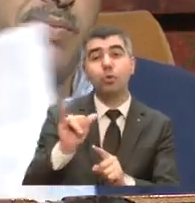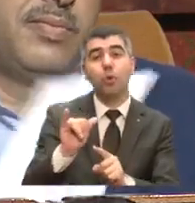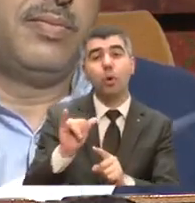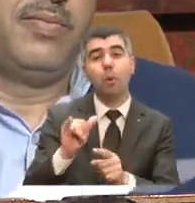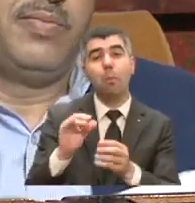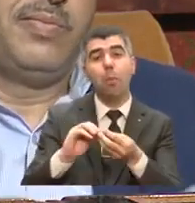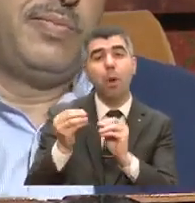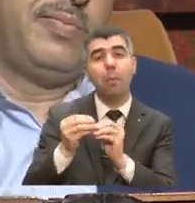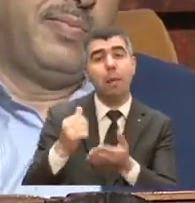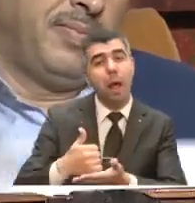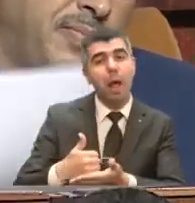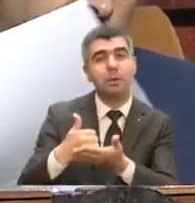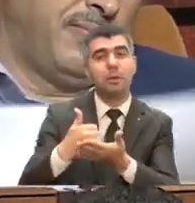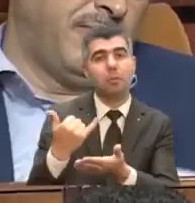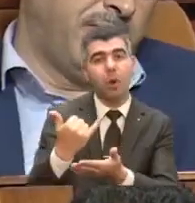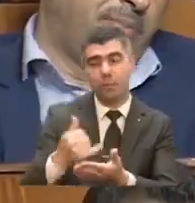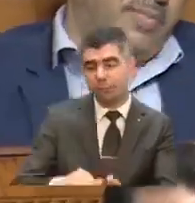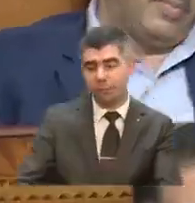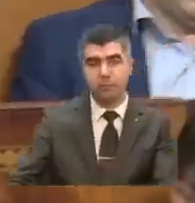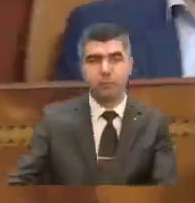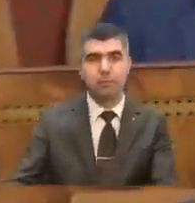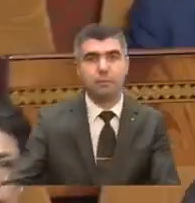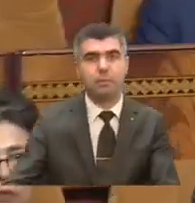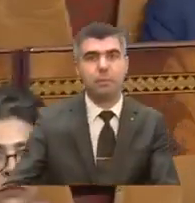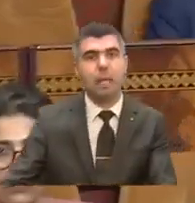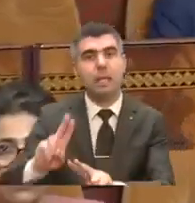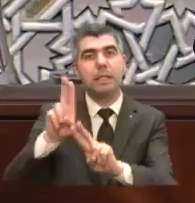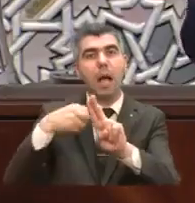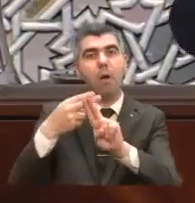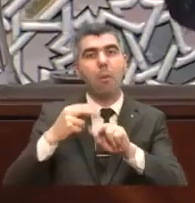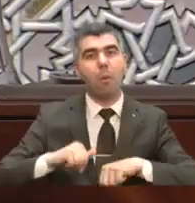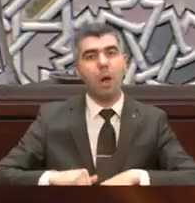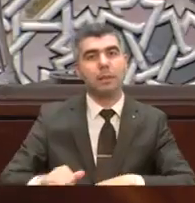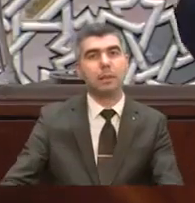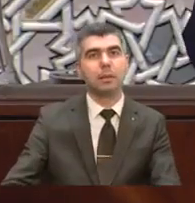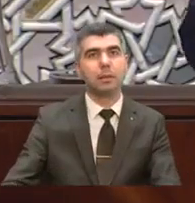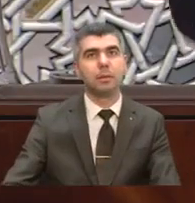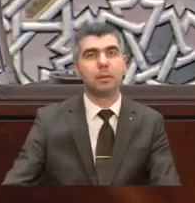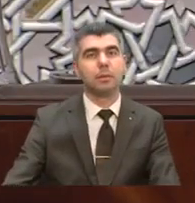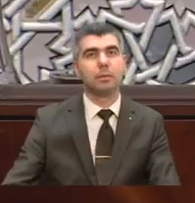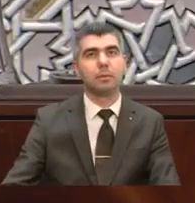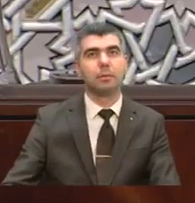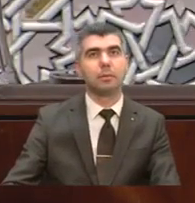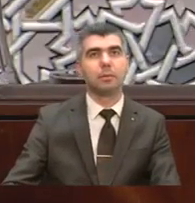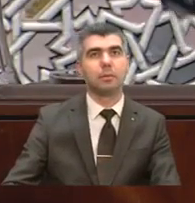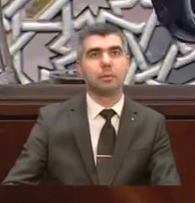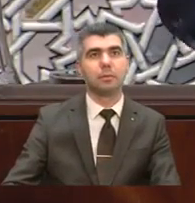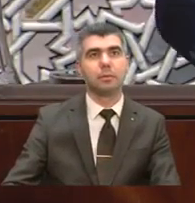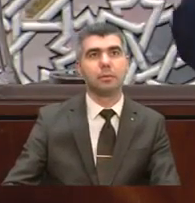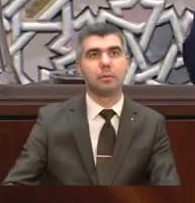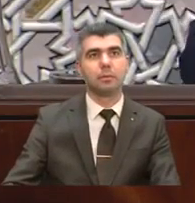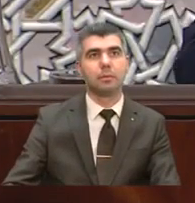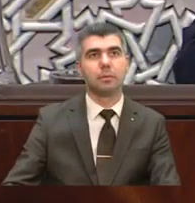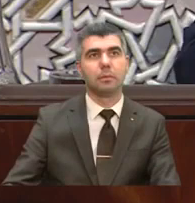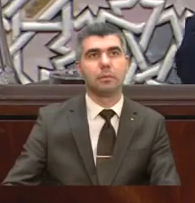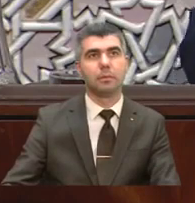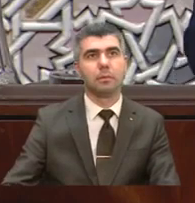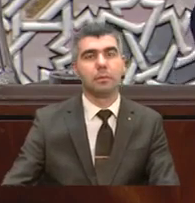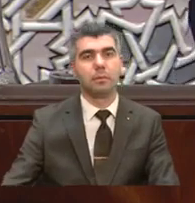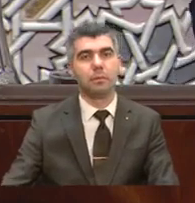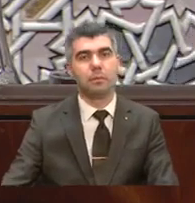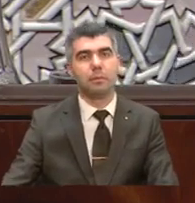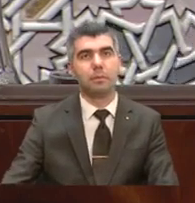وشكراً. شكراً. جواب السيد الوزير عن كل هذه الأسئلة، تفضلوا السيد الوزير إذا بغيتي تجي